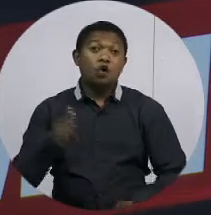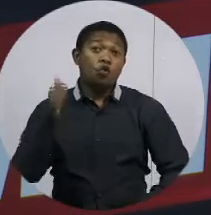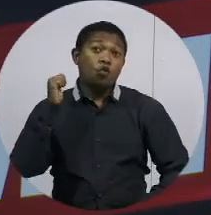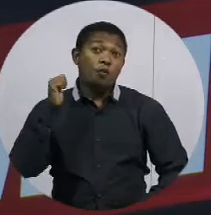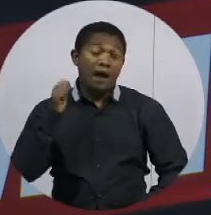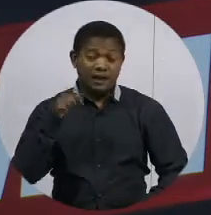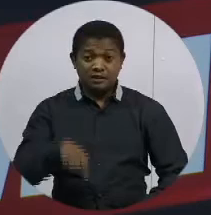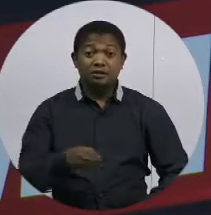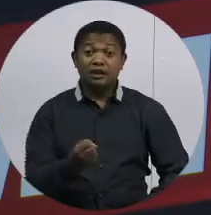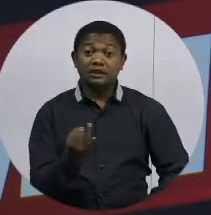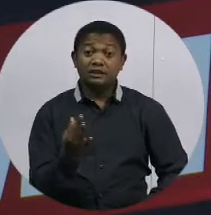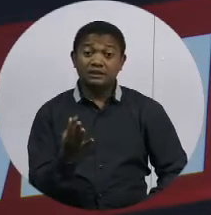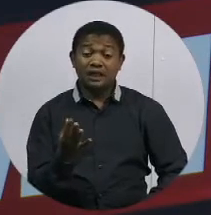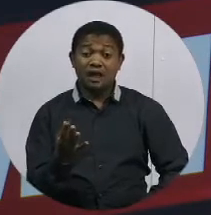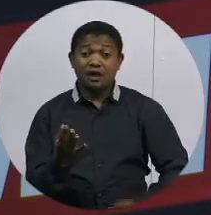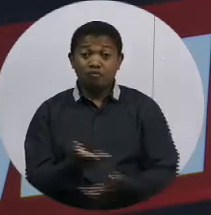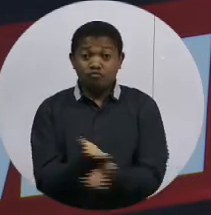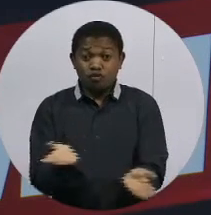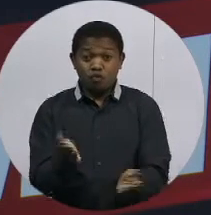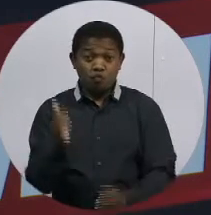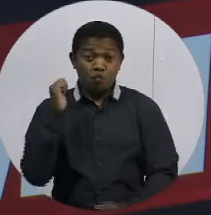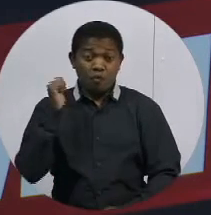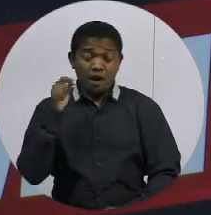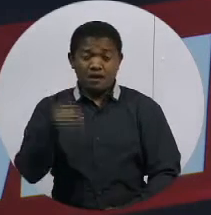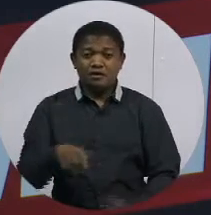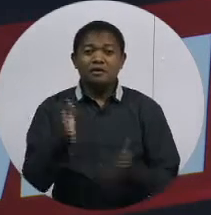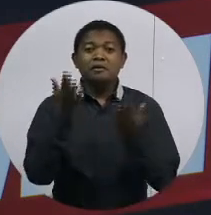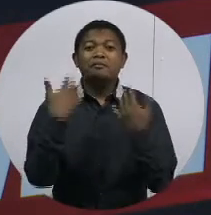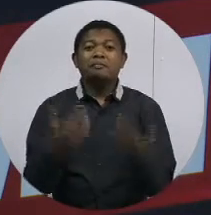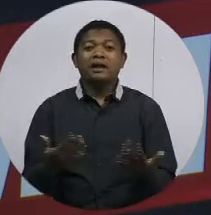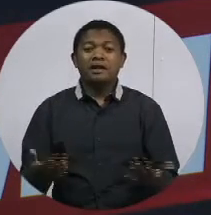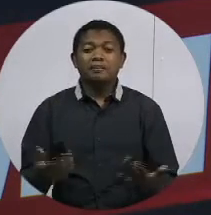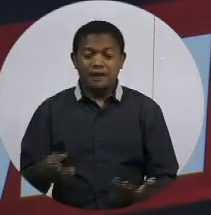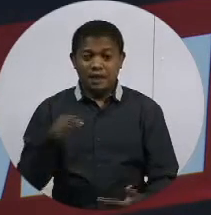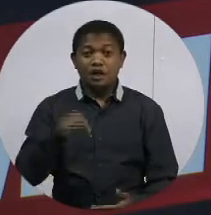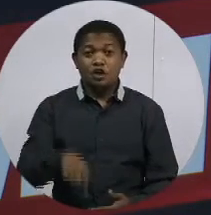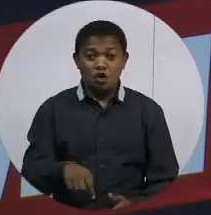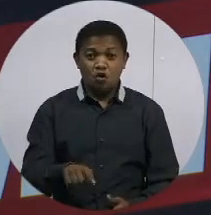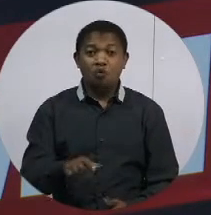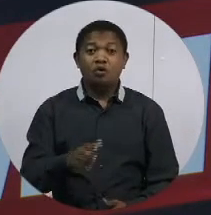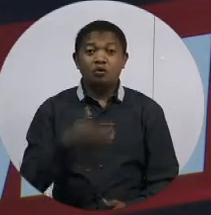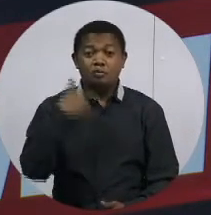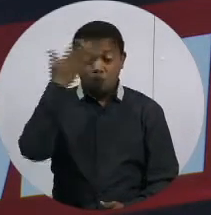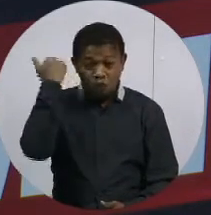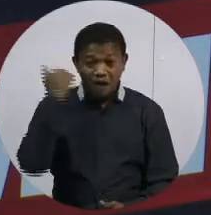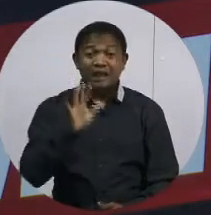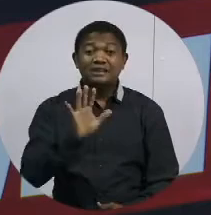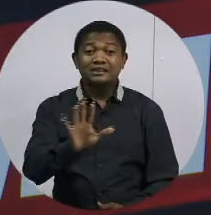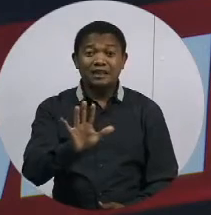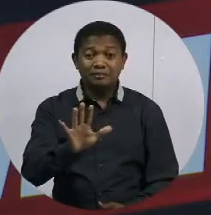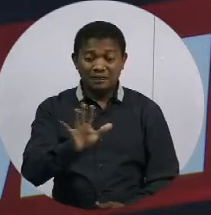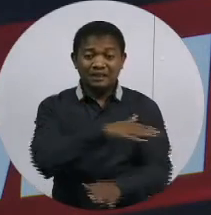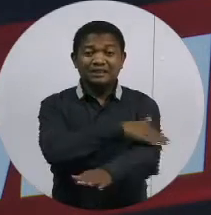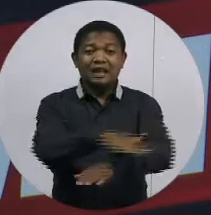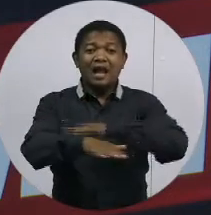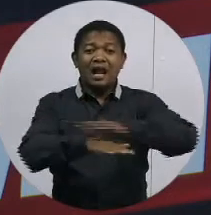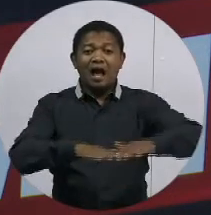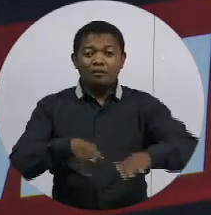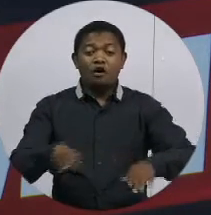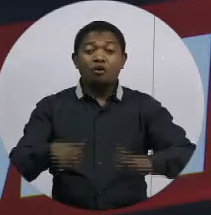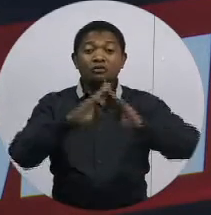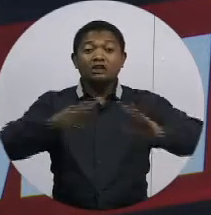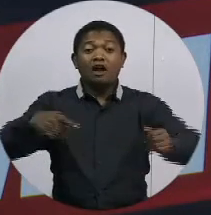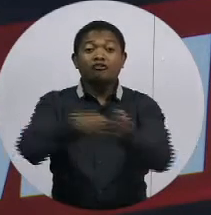dia nafantarana fa sitrana avokoa ireo marary ny covid-19 miisa 5 no tsabony atao amin'ny hôpitaly manara-penitra